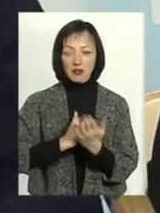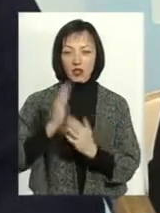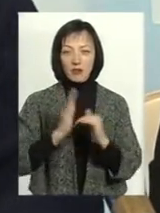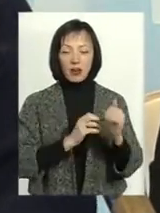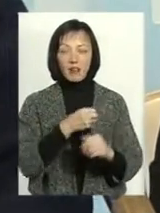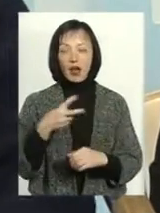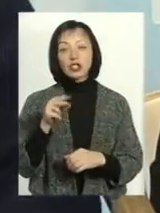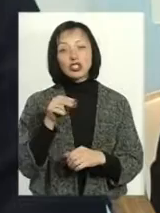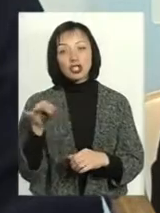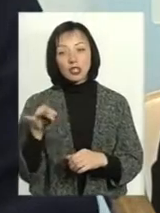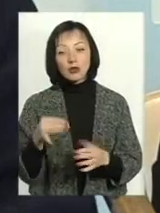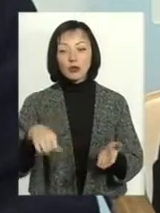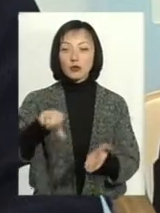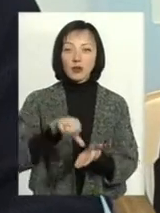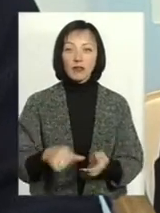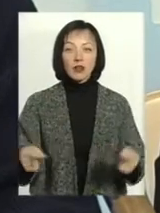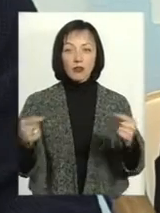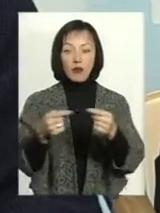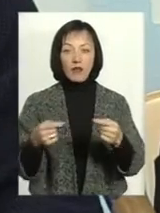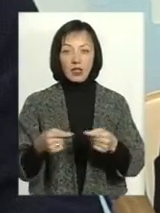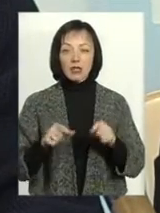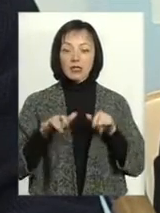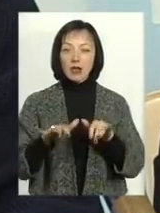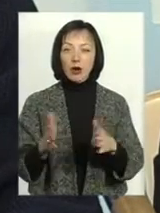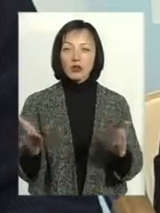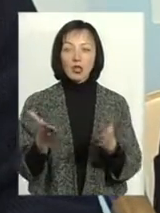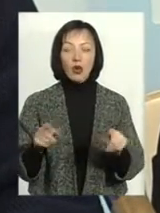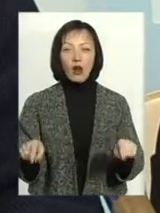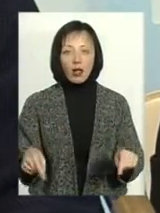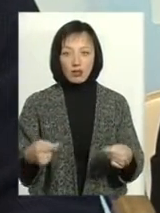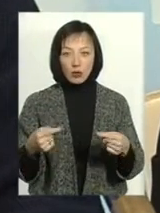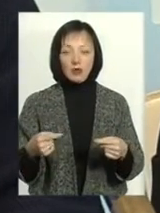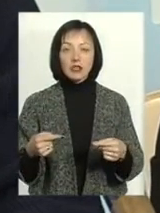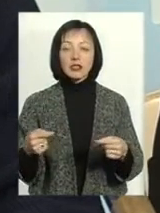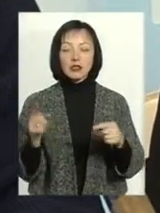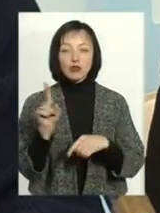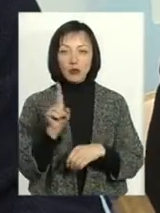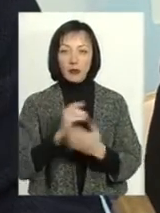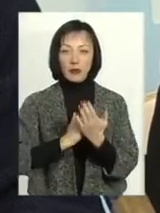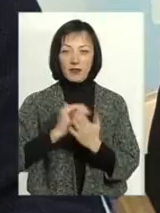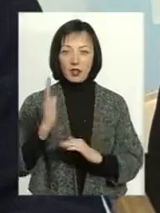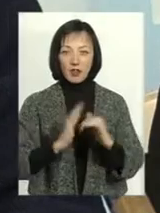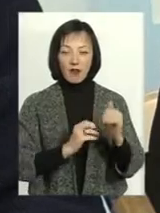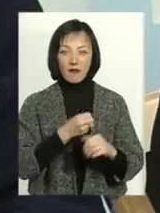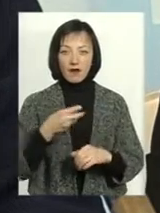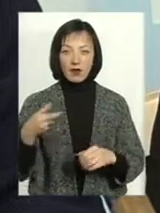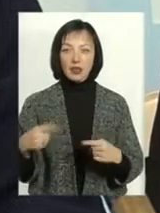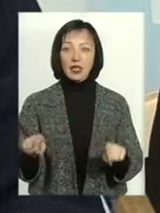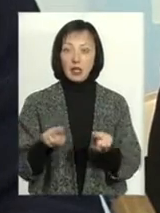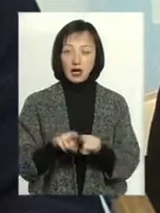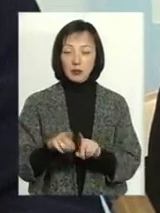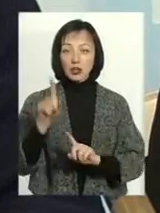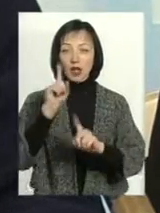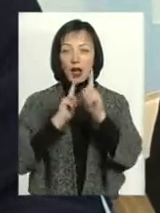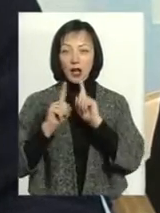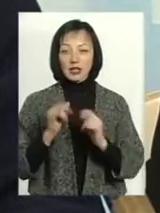чи він прийняв участь у відповідних заходах, які організовані, саме з метою підвищення кваліфікації. Таким чином Рада